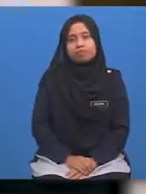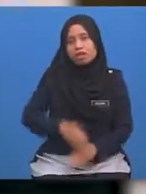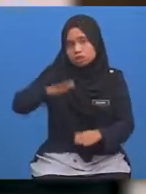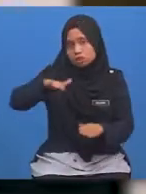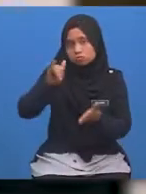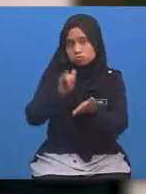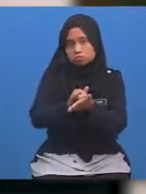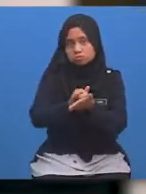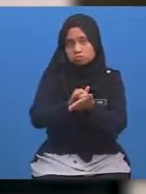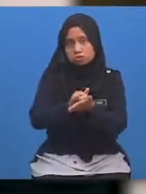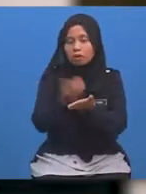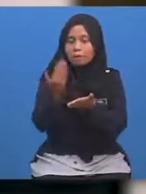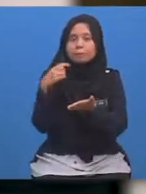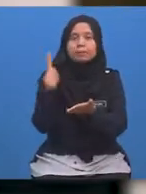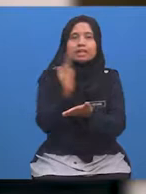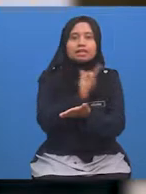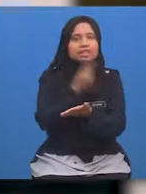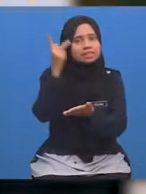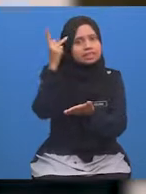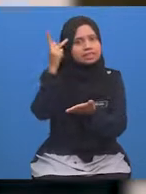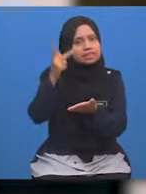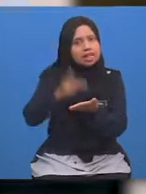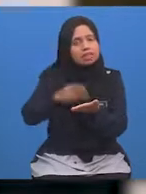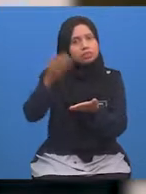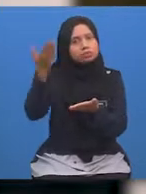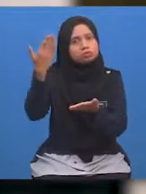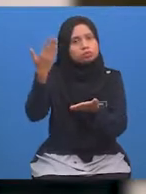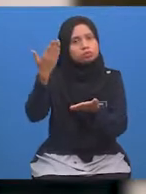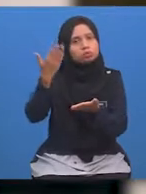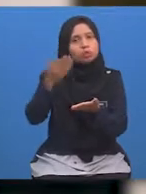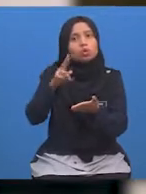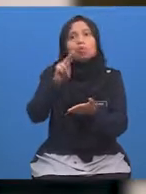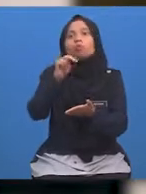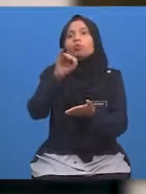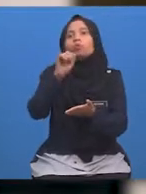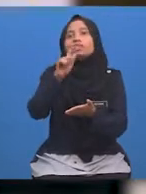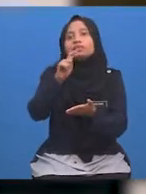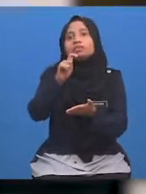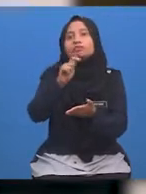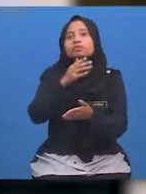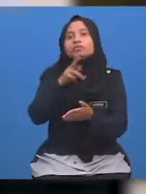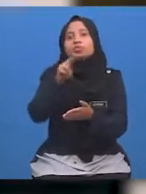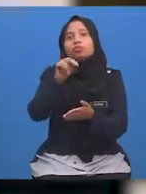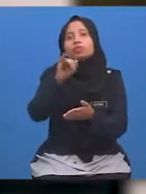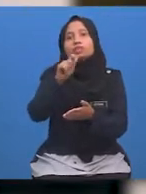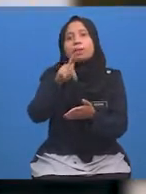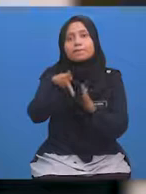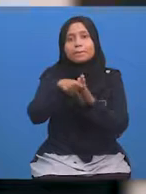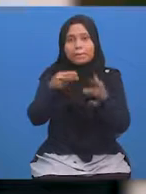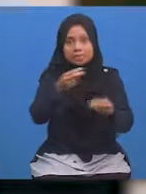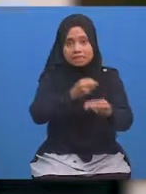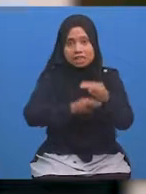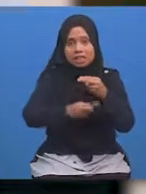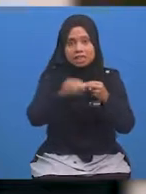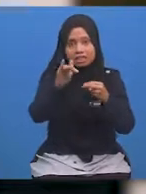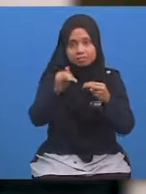Sebelum itu, mari kita kenali terlebih dahulu unit-unit perniagaan yang ada dalam negara